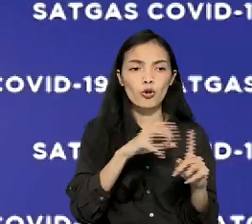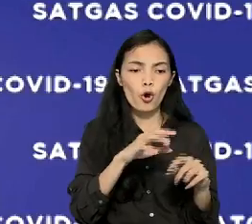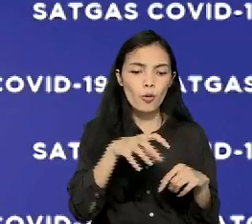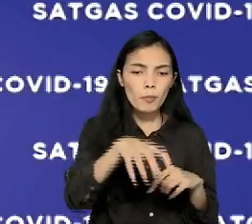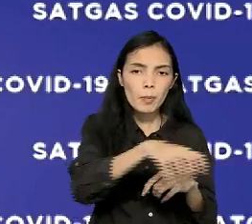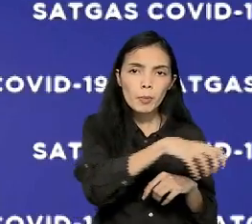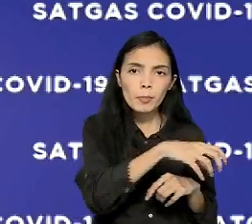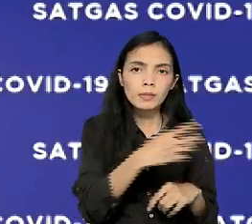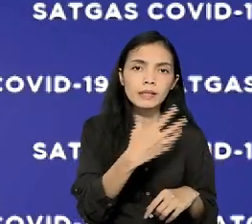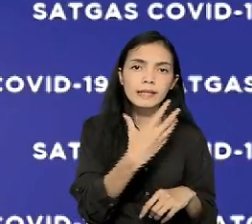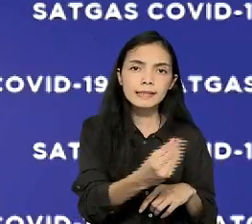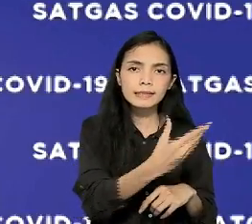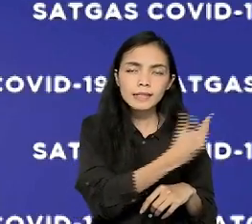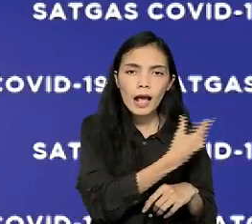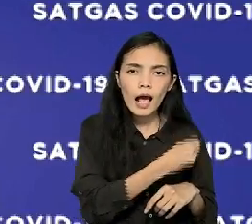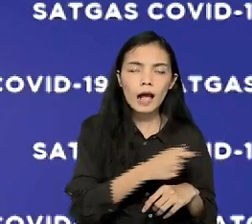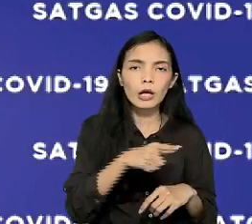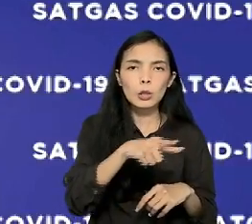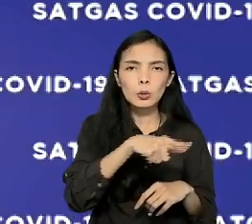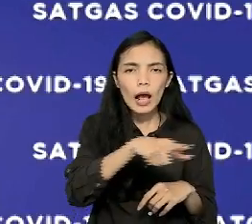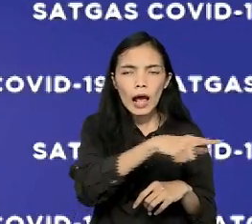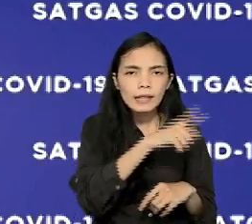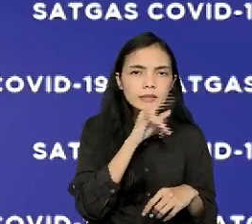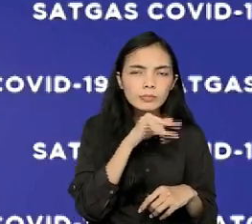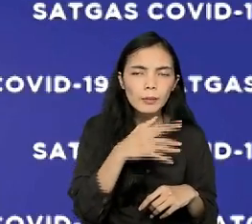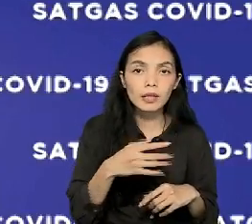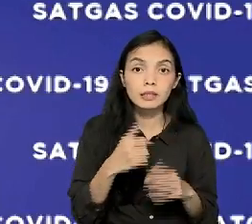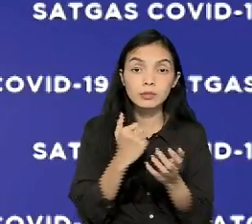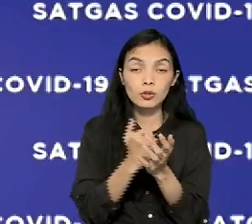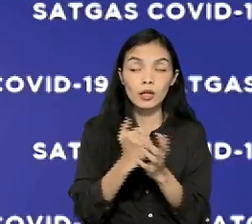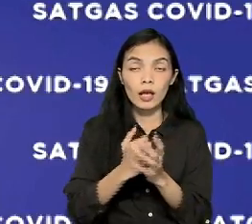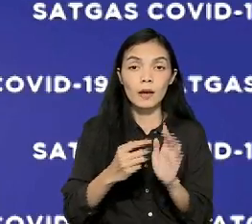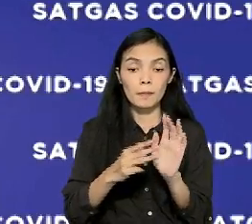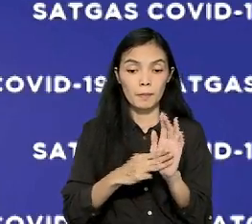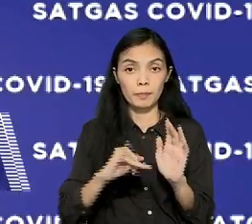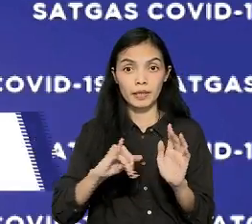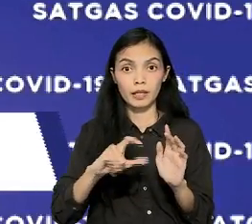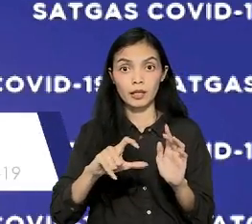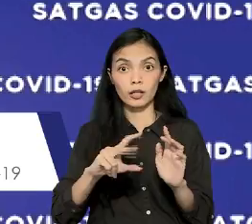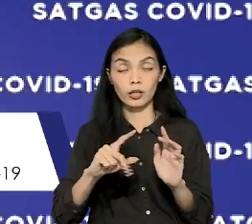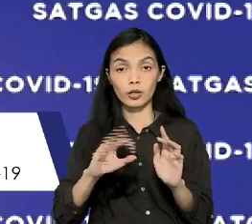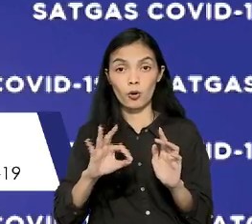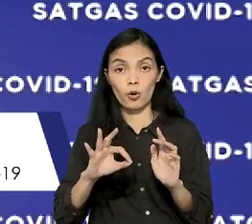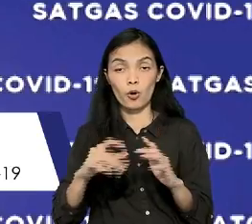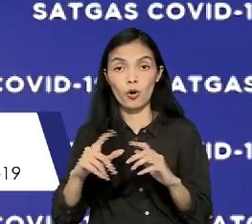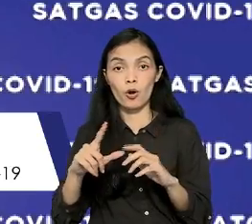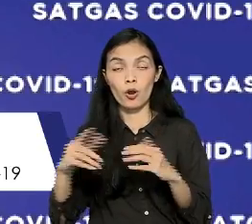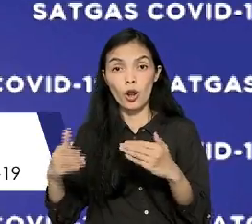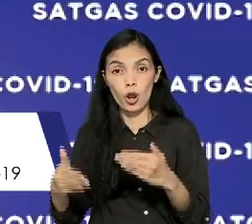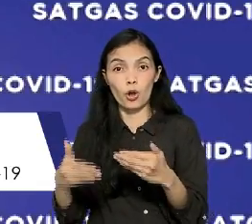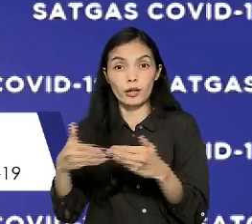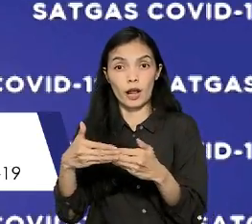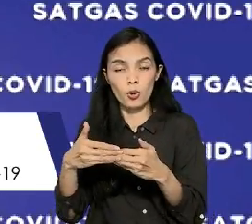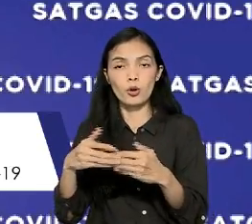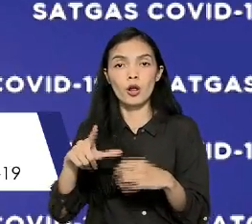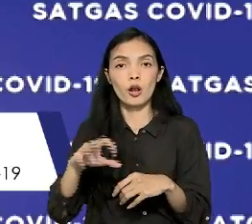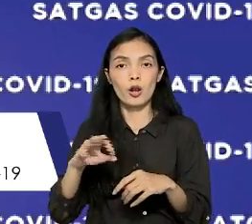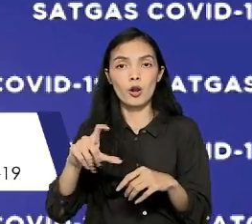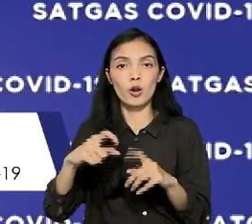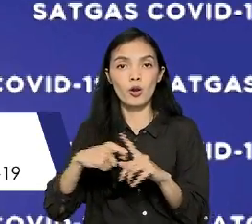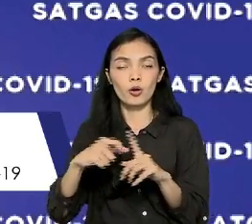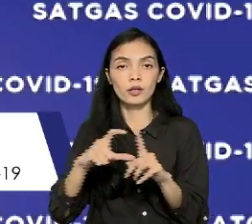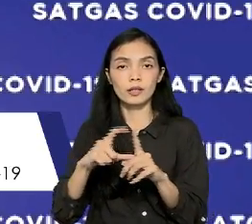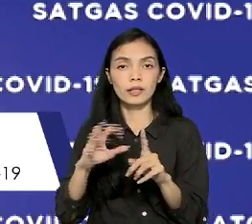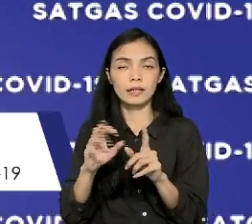di bawahnya. Konsep mikro lockdown merupakan bagian dari PPKM mikro di